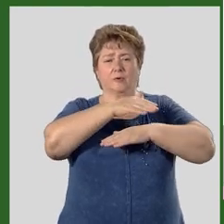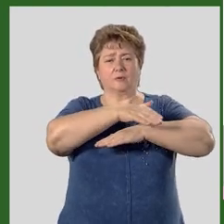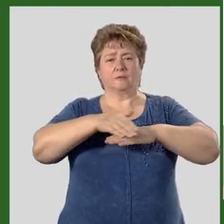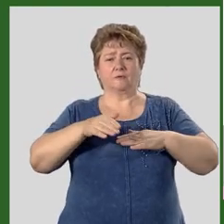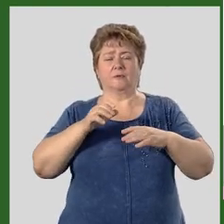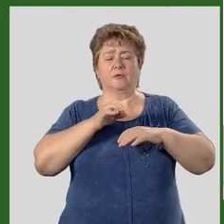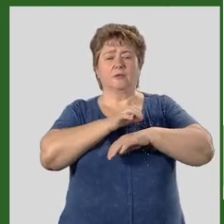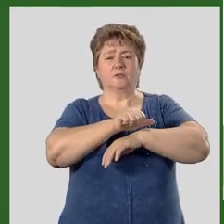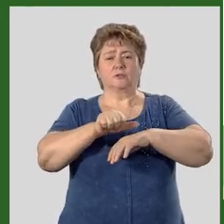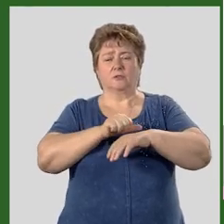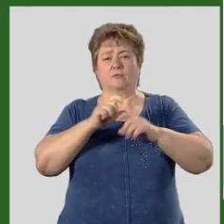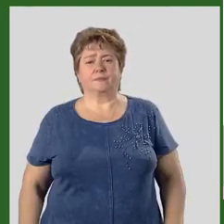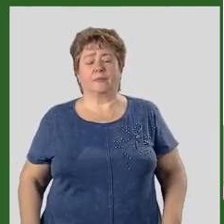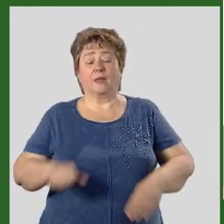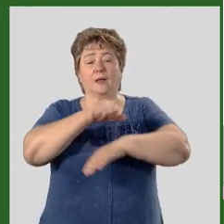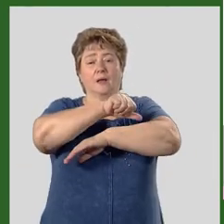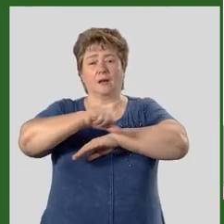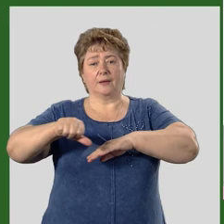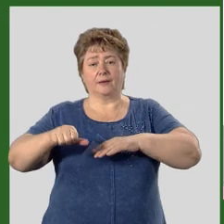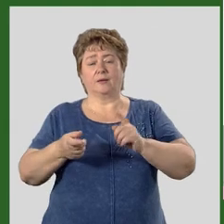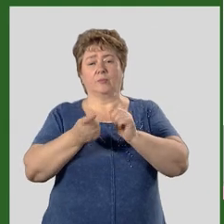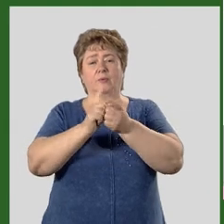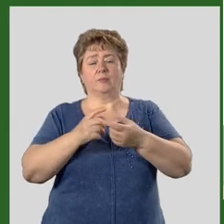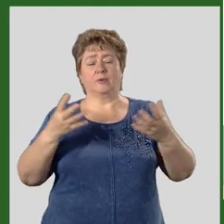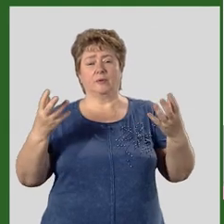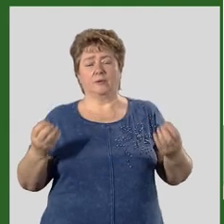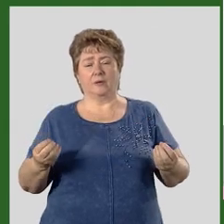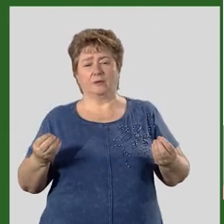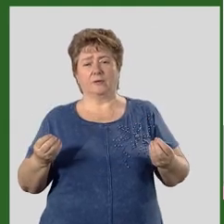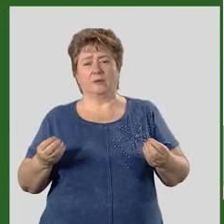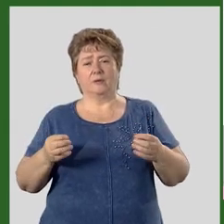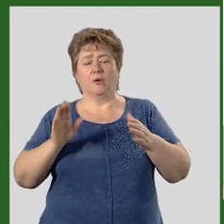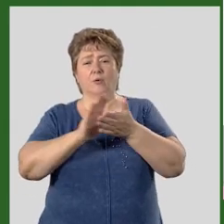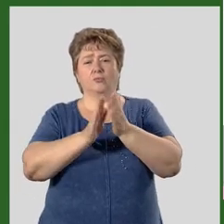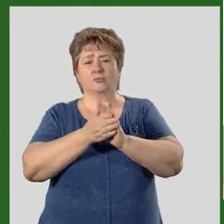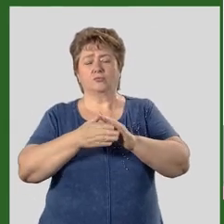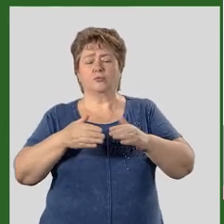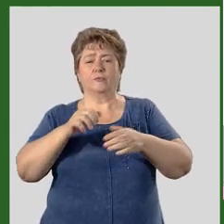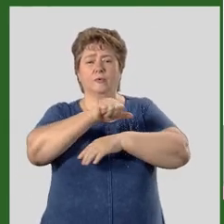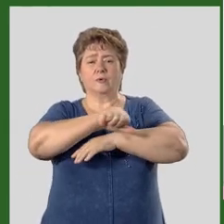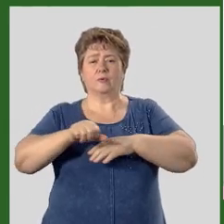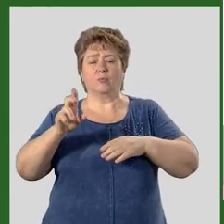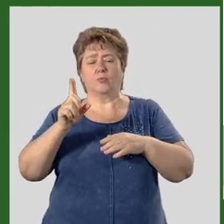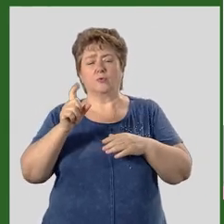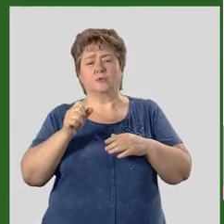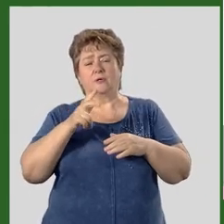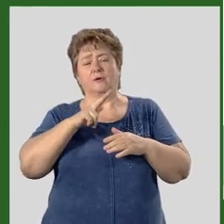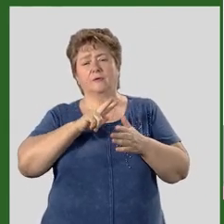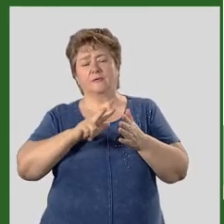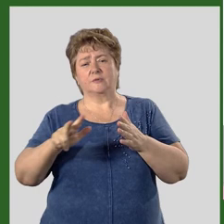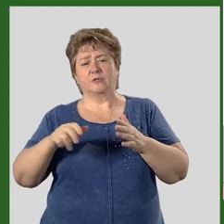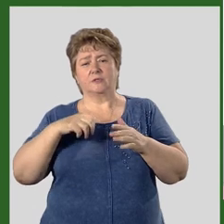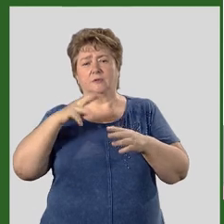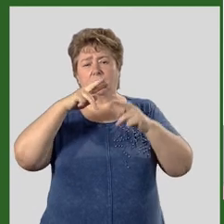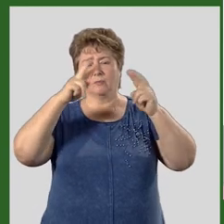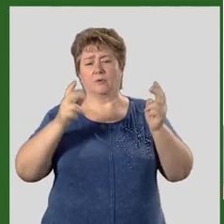границах часового пояса. Линия перемены дат. Условная линия по 180-му